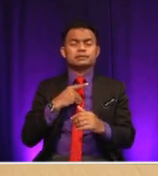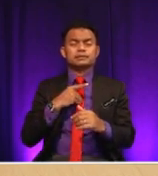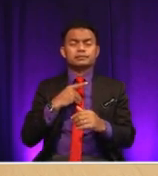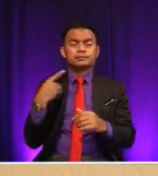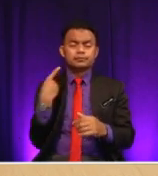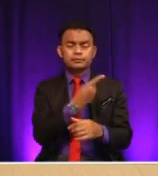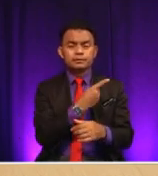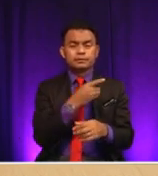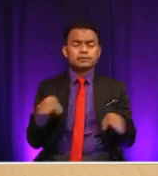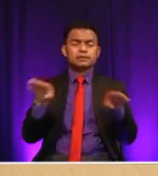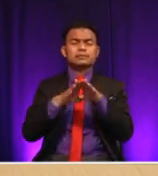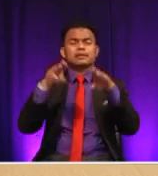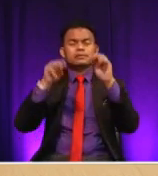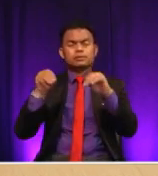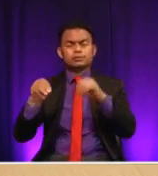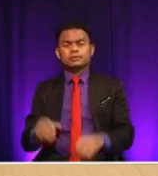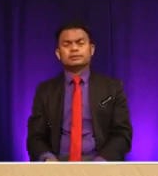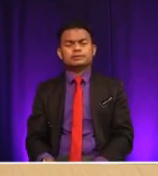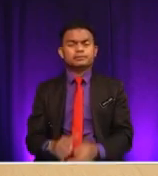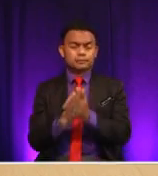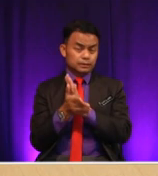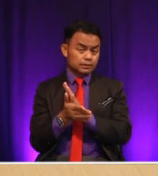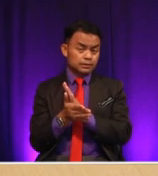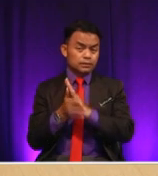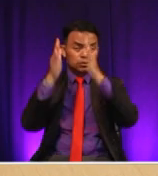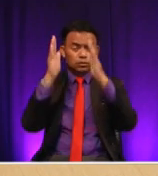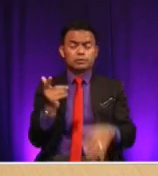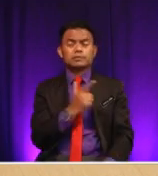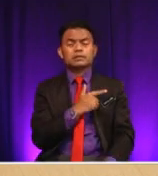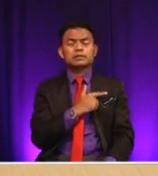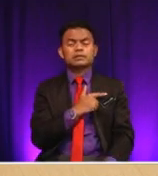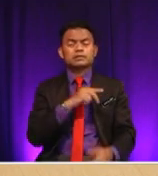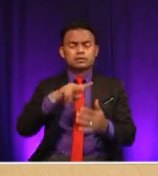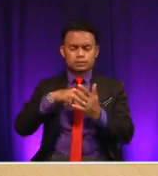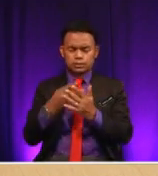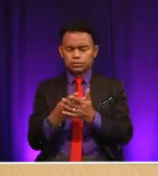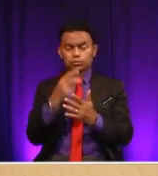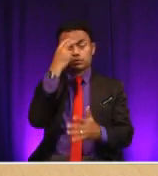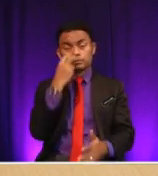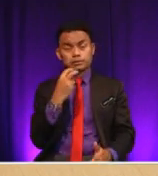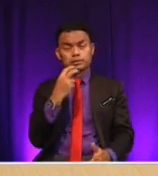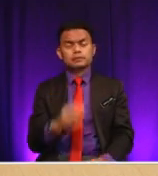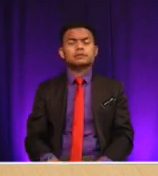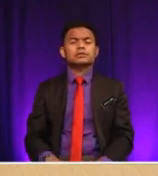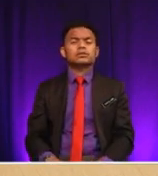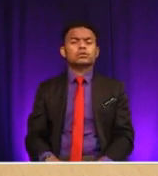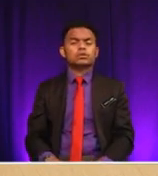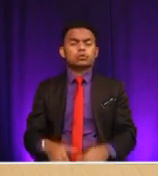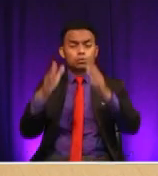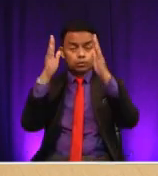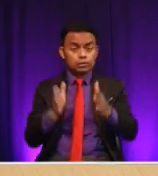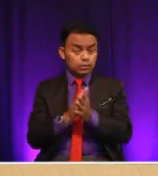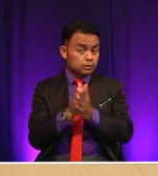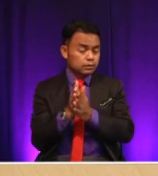ini Oke jadi Inilah di sini orang malas jatuh sementara orang rajin banyak saudara jadi di sini menunjukkan satu nilai